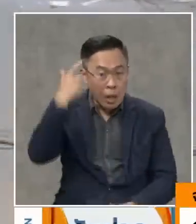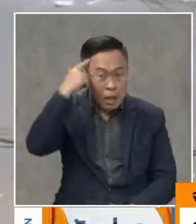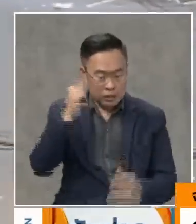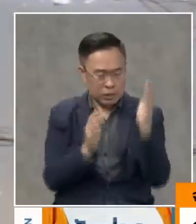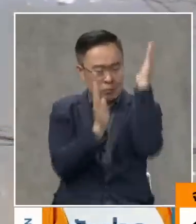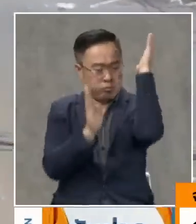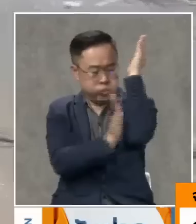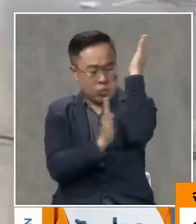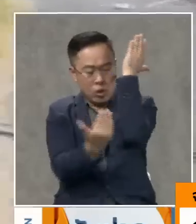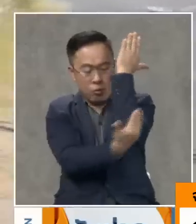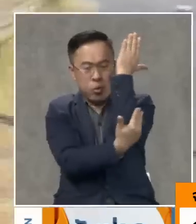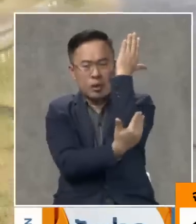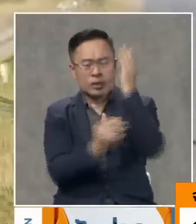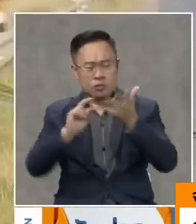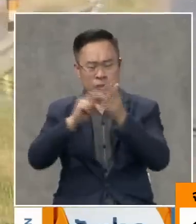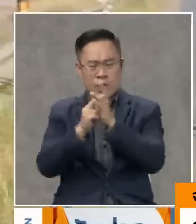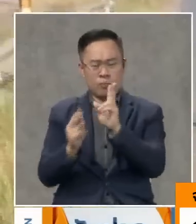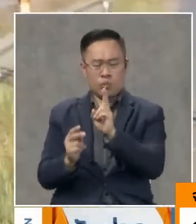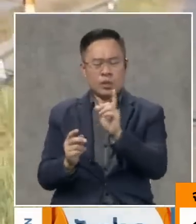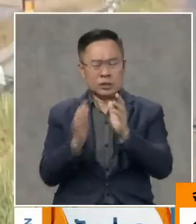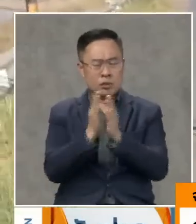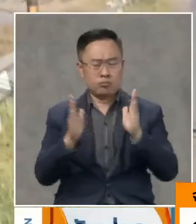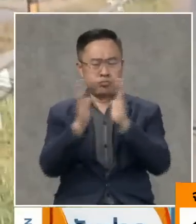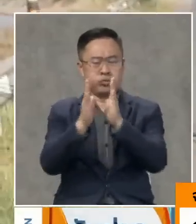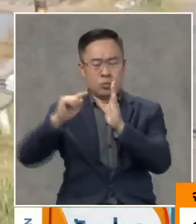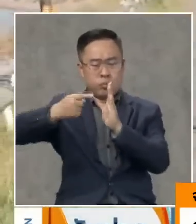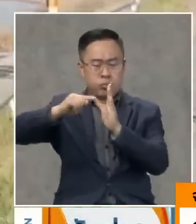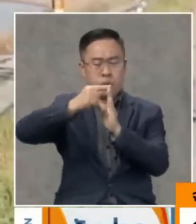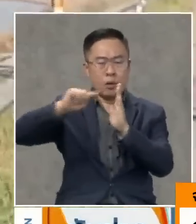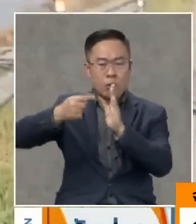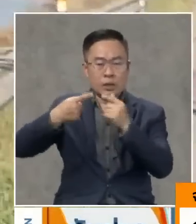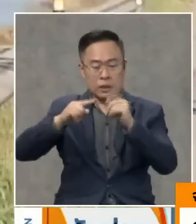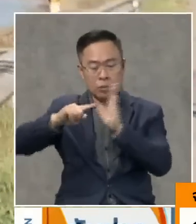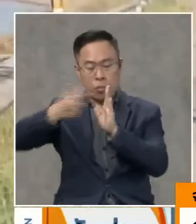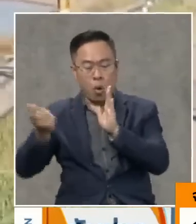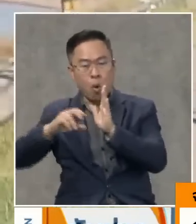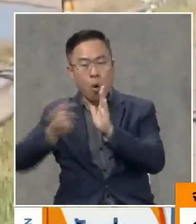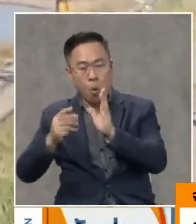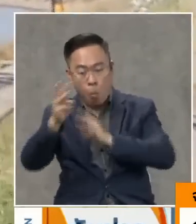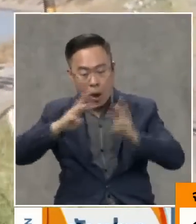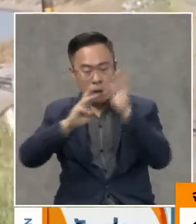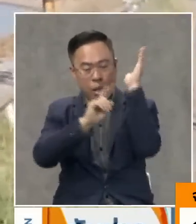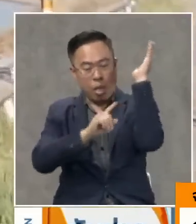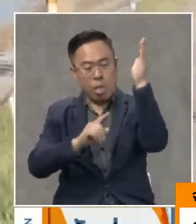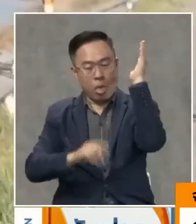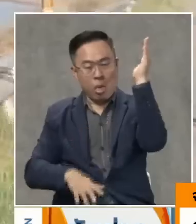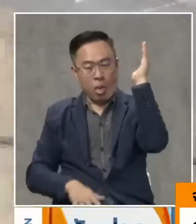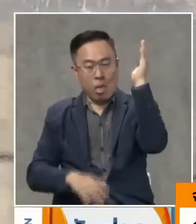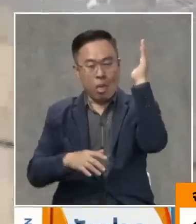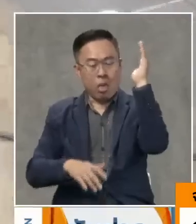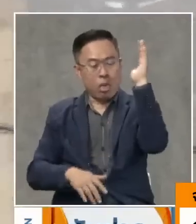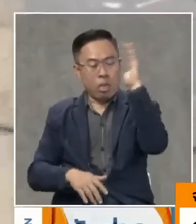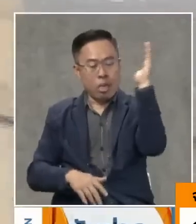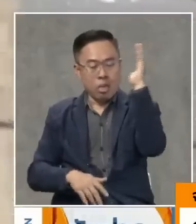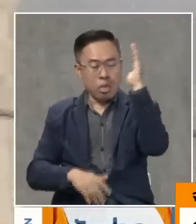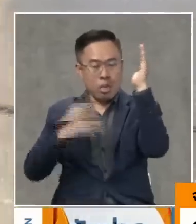ความเสียหายเดือดร้อนกันไปตามๆกันนะคะชาวบ้าน4ตำบลด้วยกันล่ะค่ะตำบลท่าหินตำบลป่าตาลตำบลโ